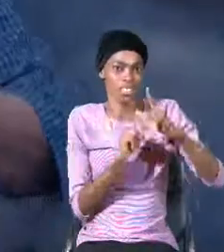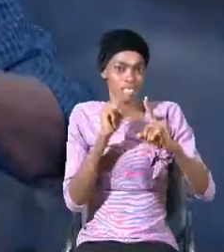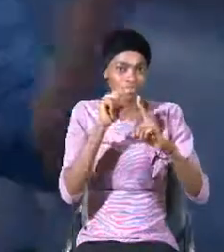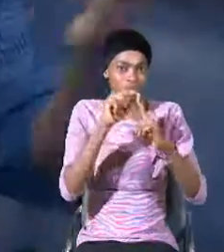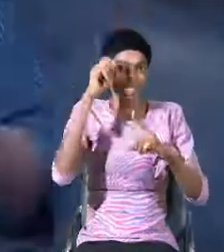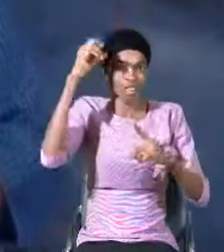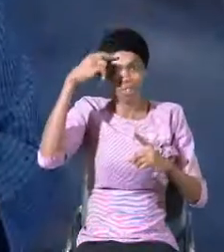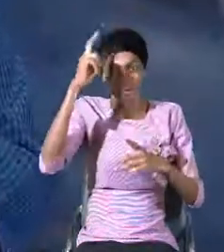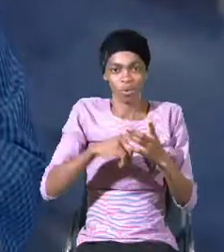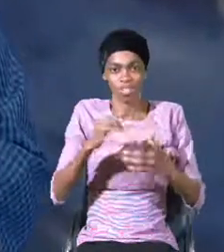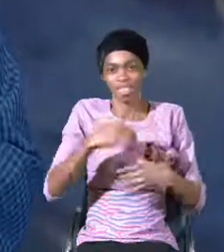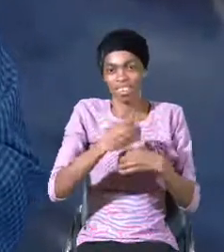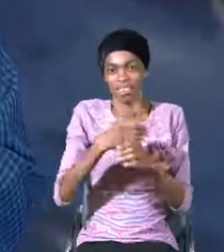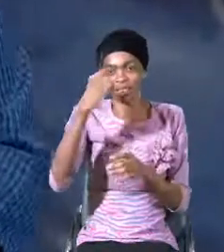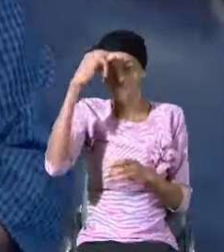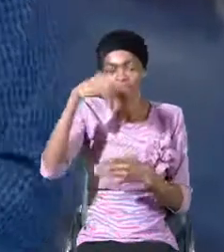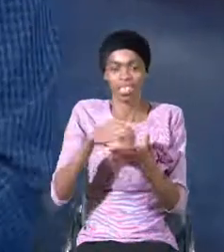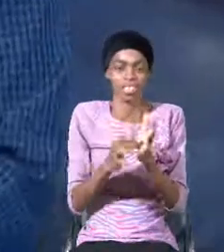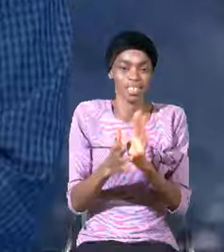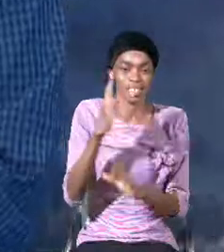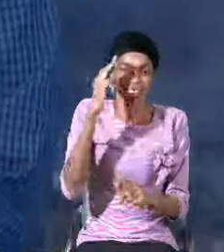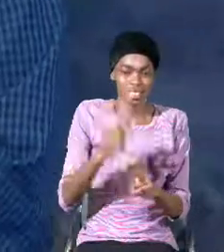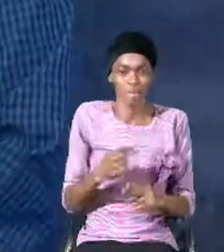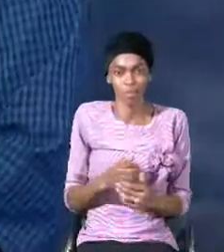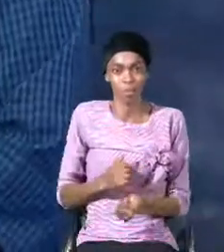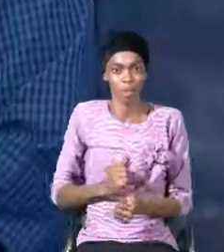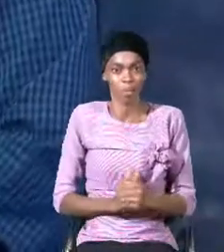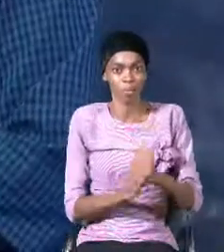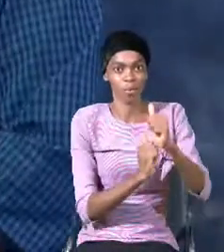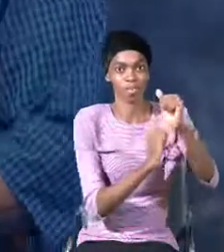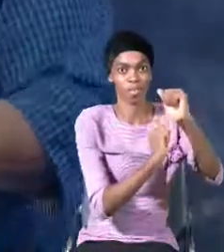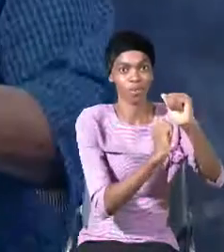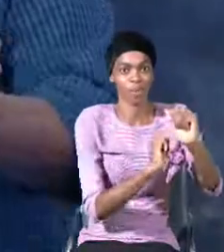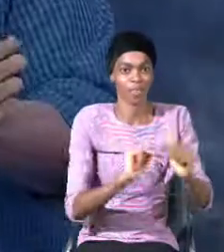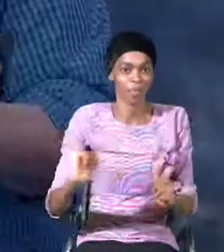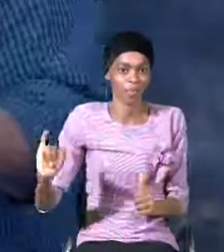de ce pourquoi il t'a créé au nom de Jésus. Poursuivre